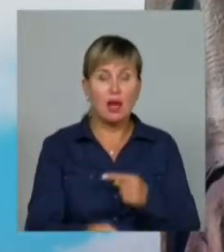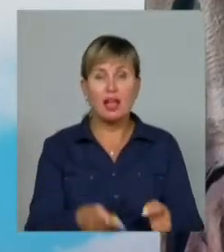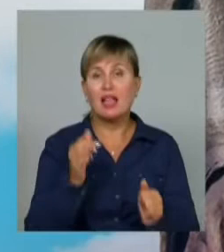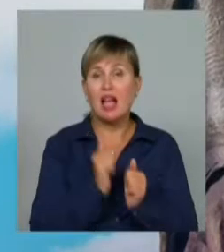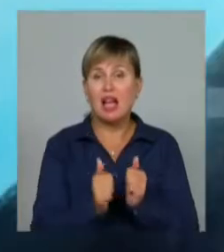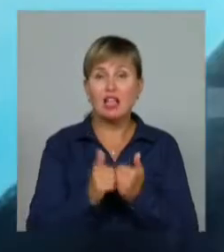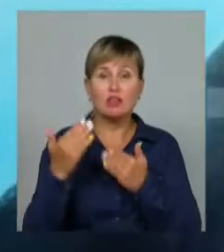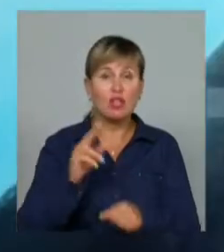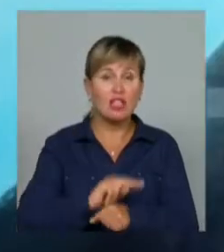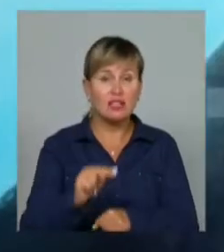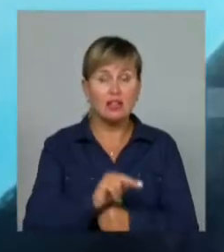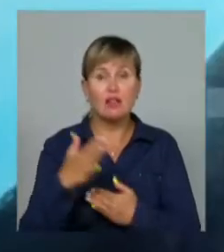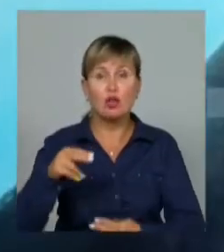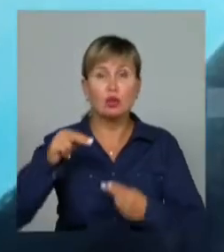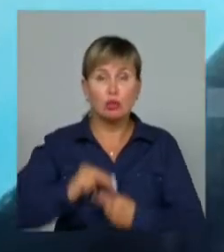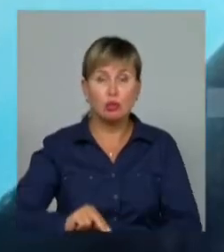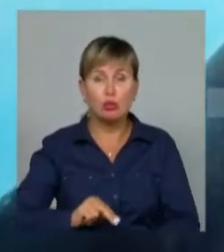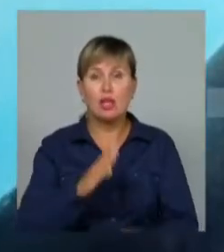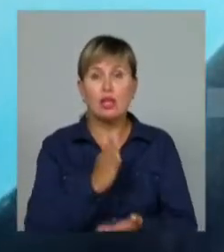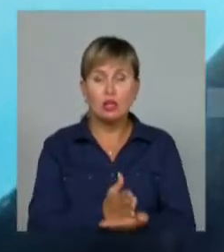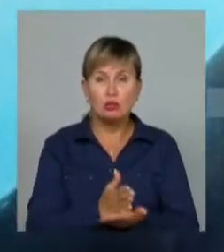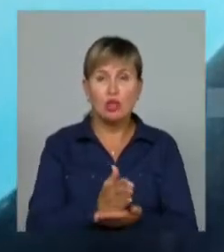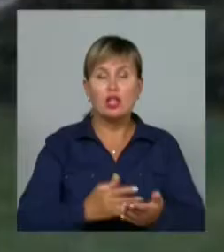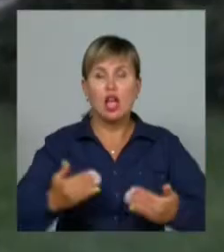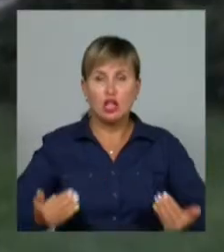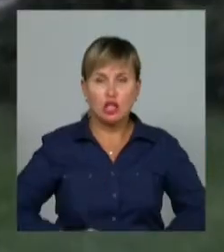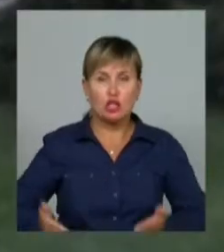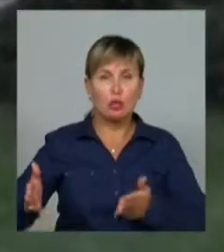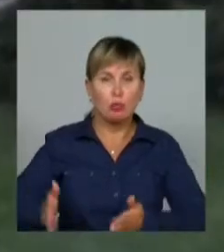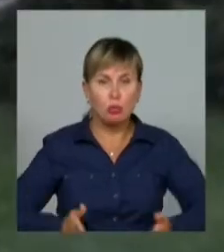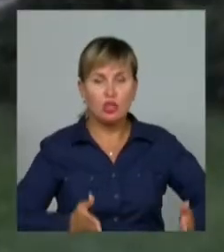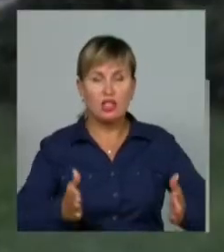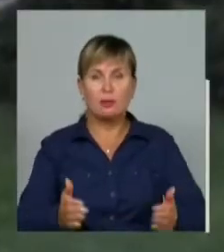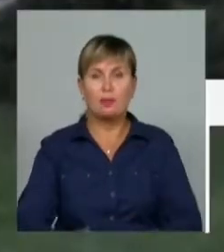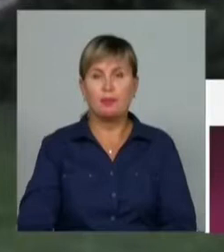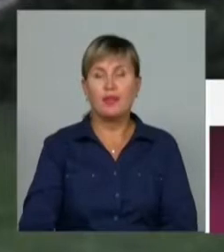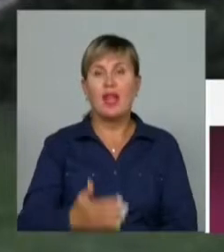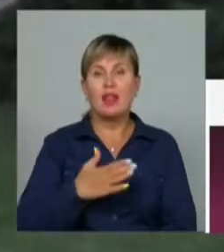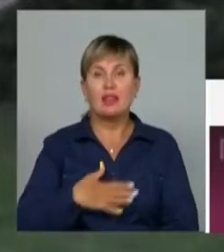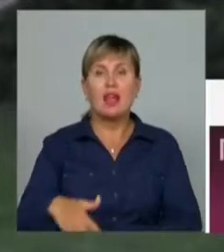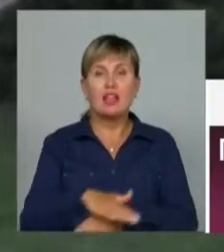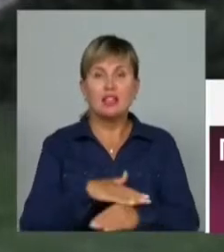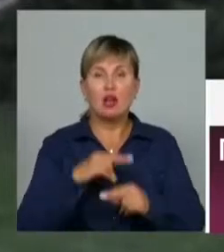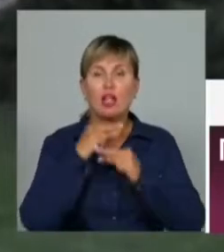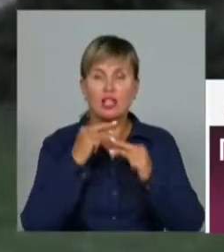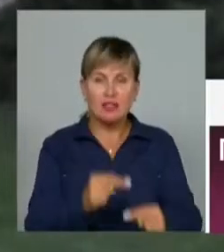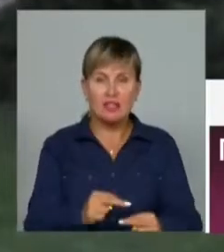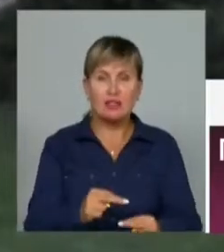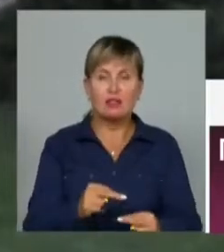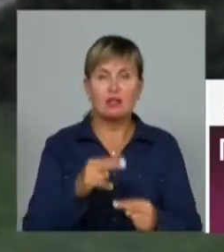его назидания, его труды служат ориентиром на жизненном пути. Наш народ ориентируется на слова